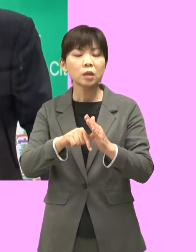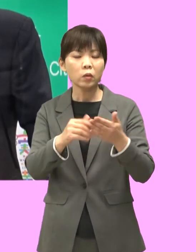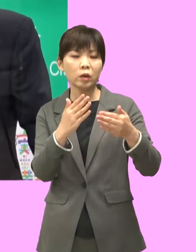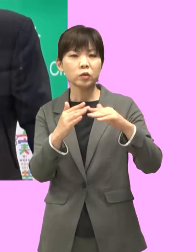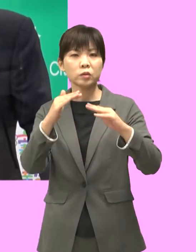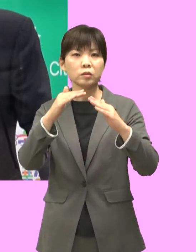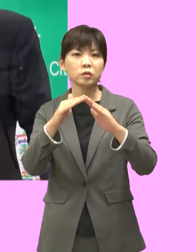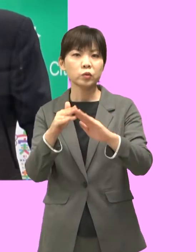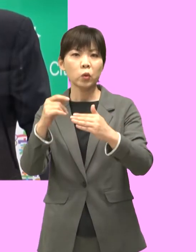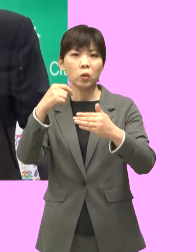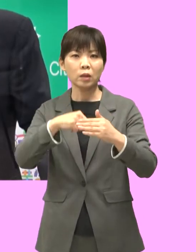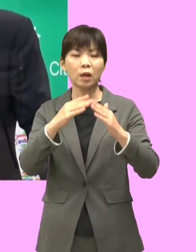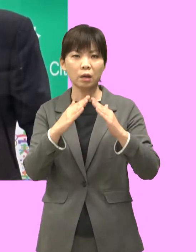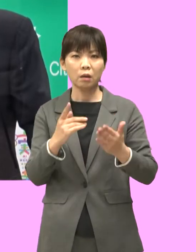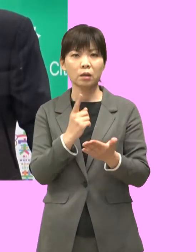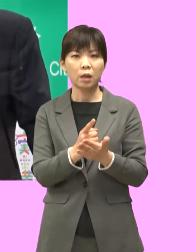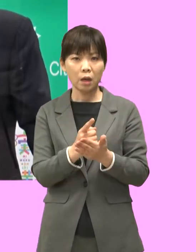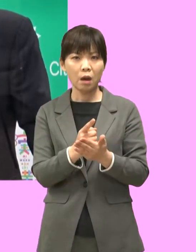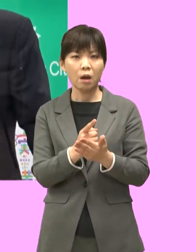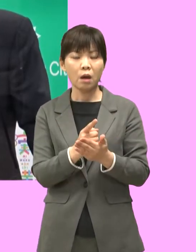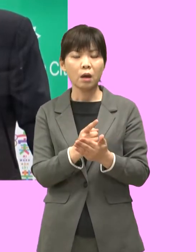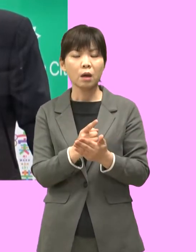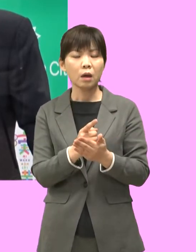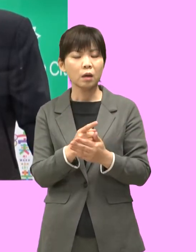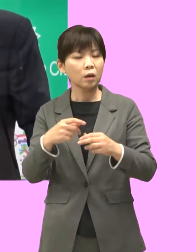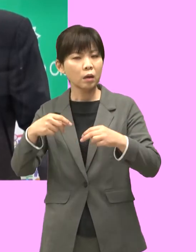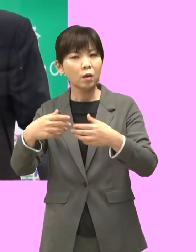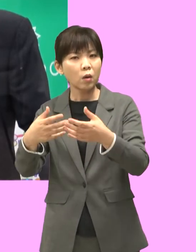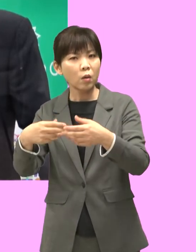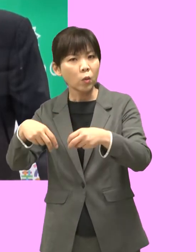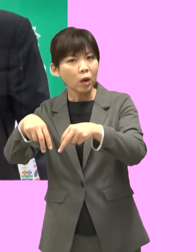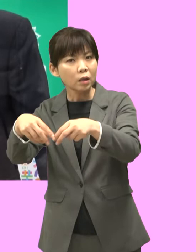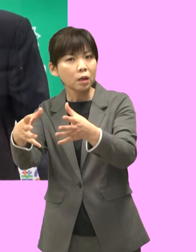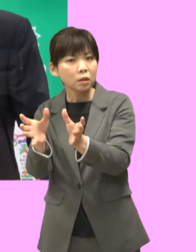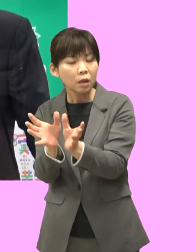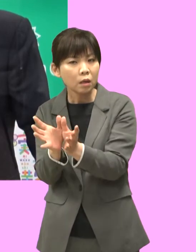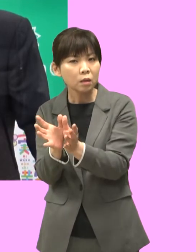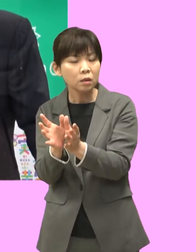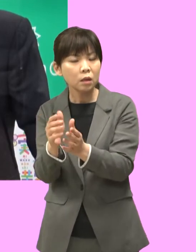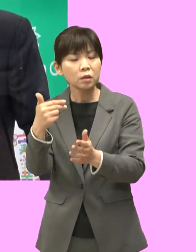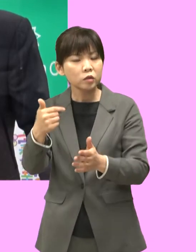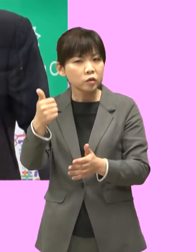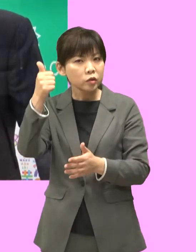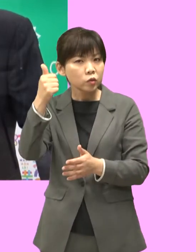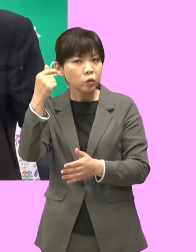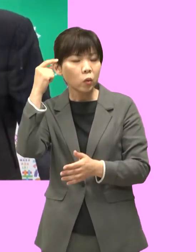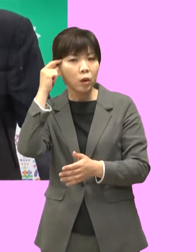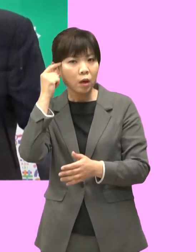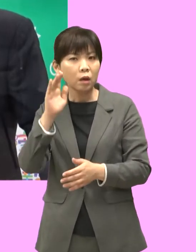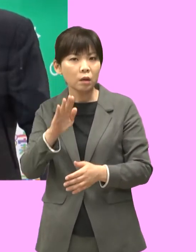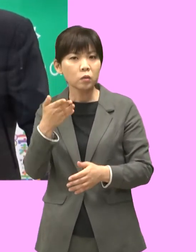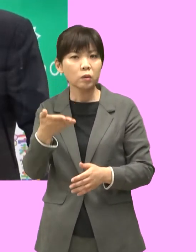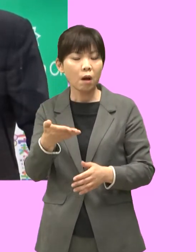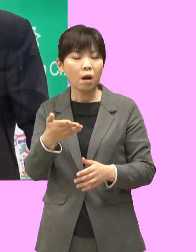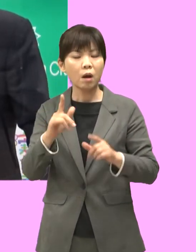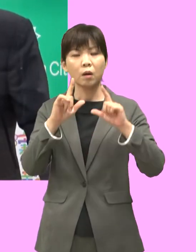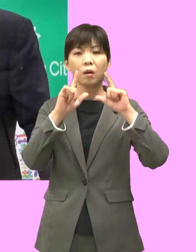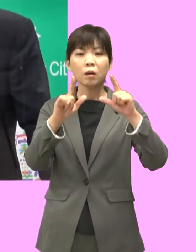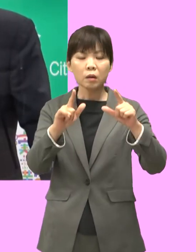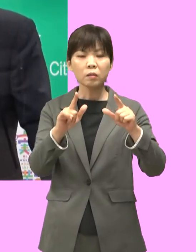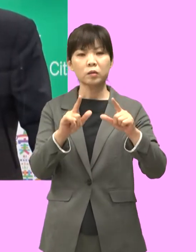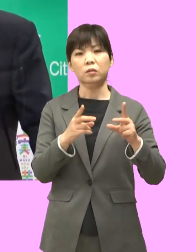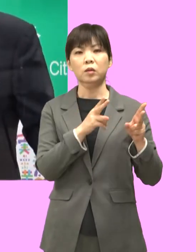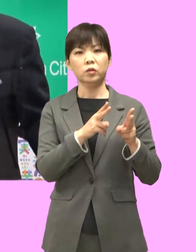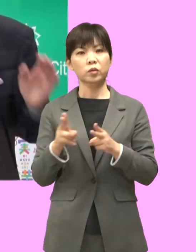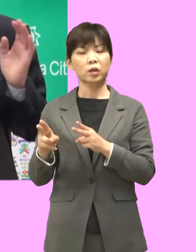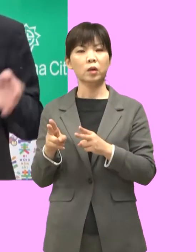ですが、この除雪ボランティア団体っていうのは市長としてはもともと考えてた。 いや、これね、実は制度的にはそうしてあったんです